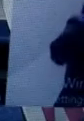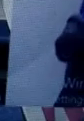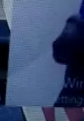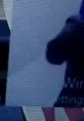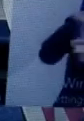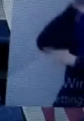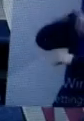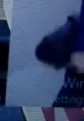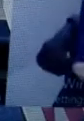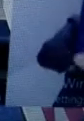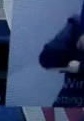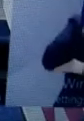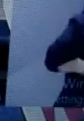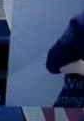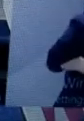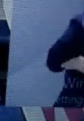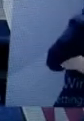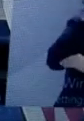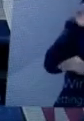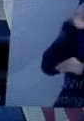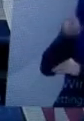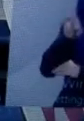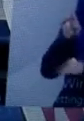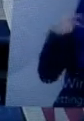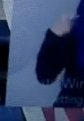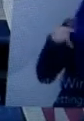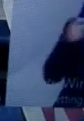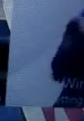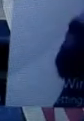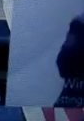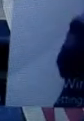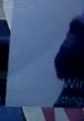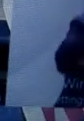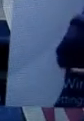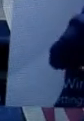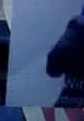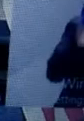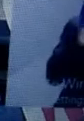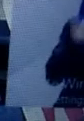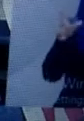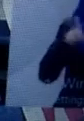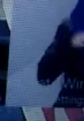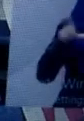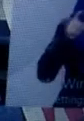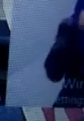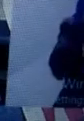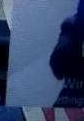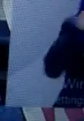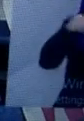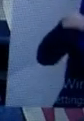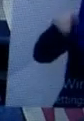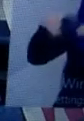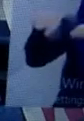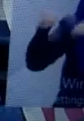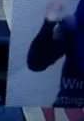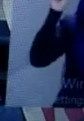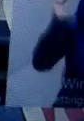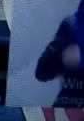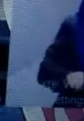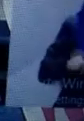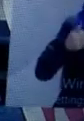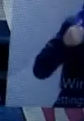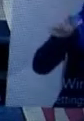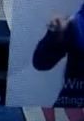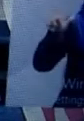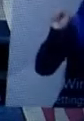tamu, bazaria, medan selera, pusat penjaja, food truck dan gerai makan juga akan